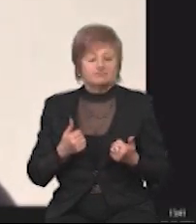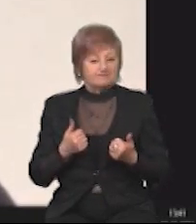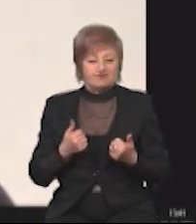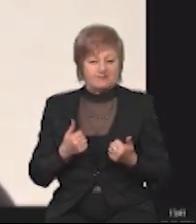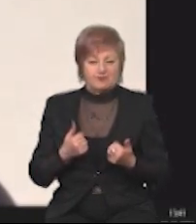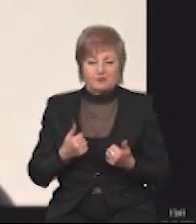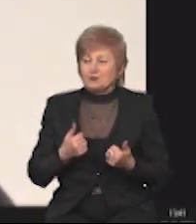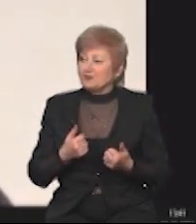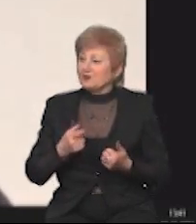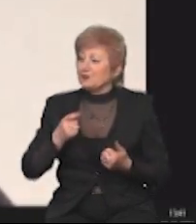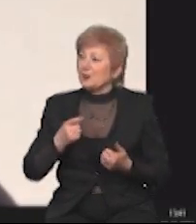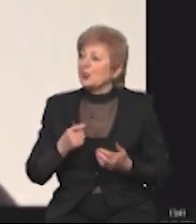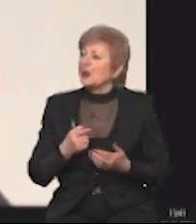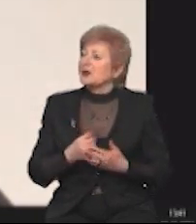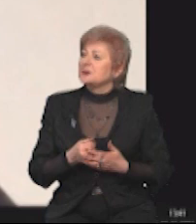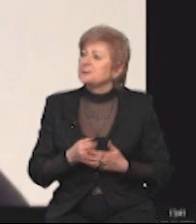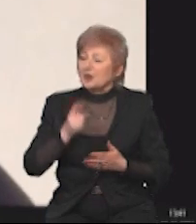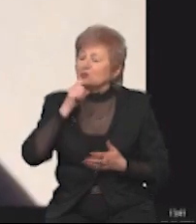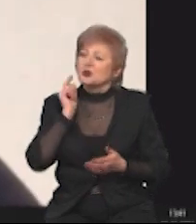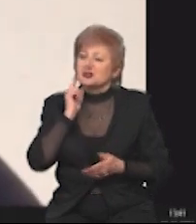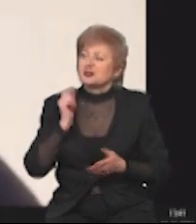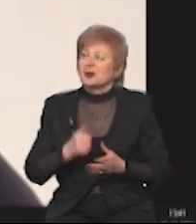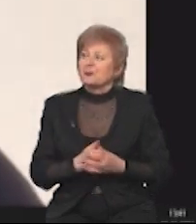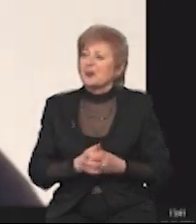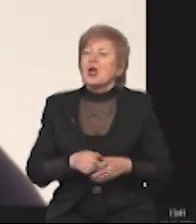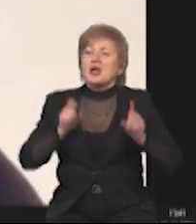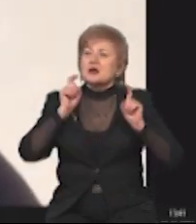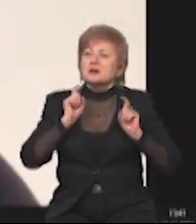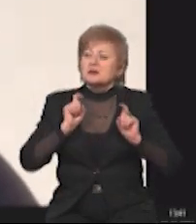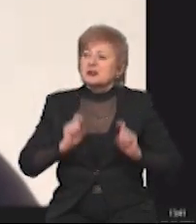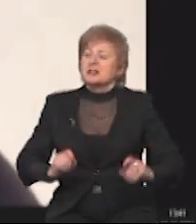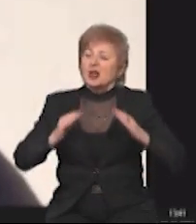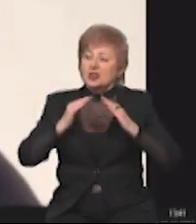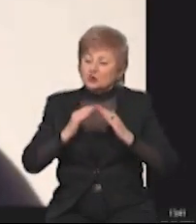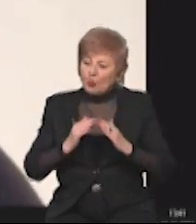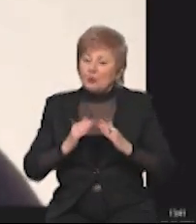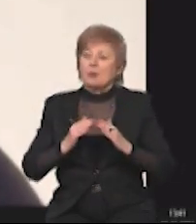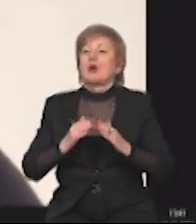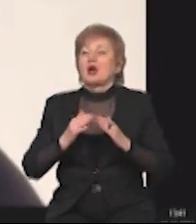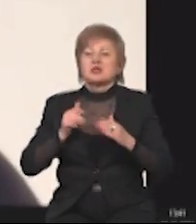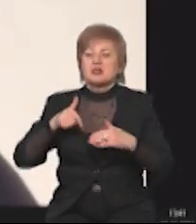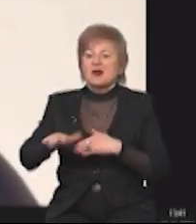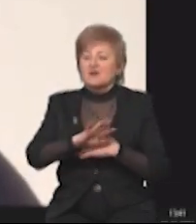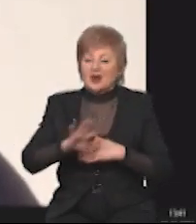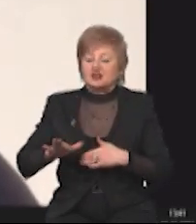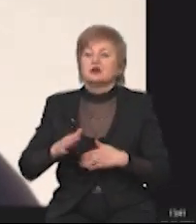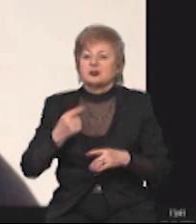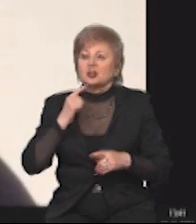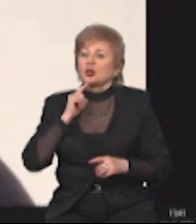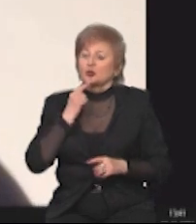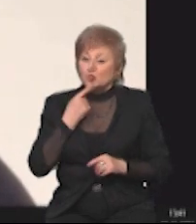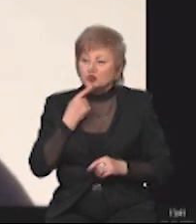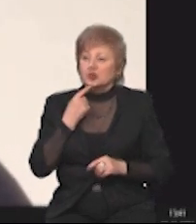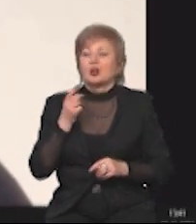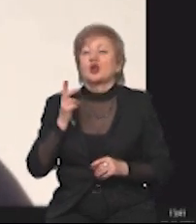людей нету, люди сидят дома и не выходят с квартир. Это правильно, так